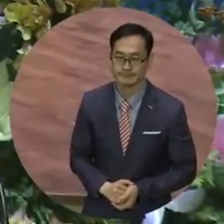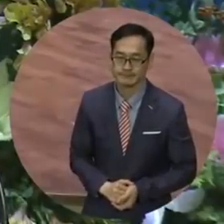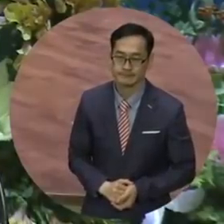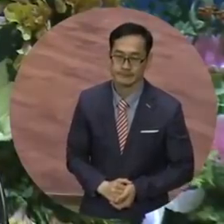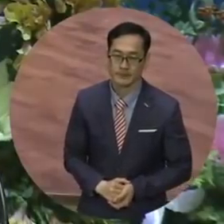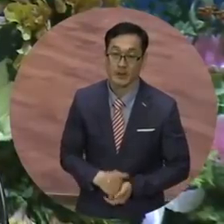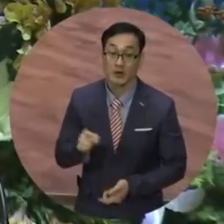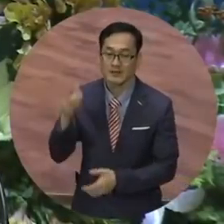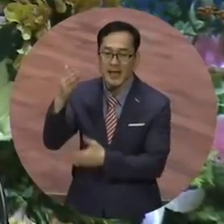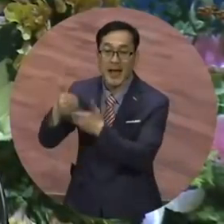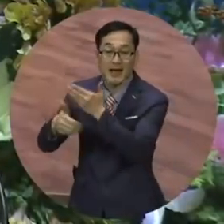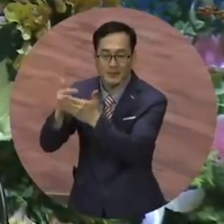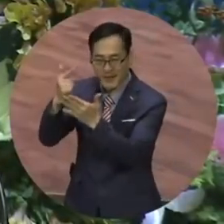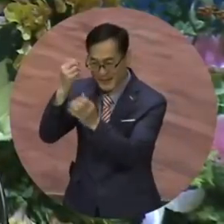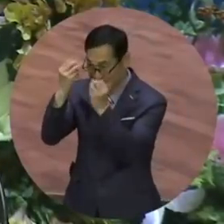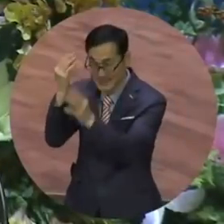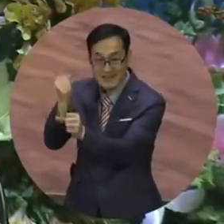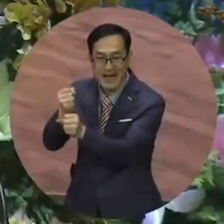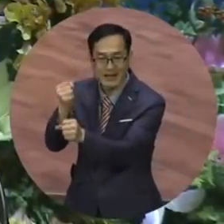창조 원리예요.